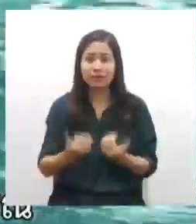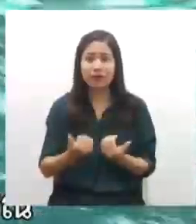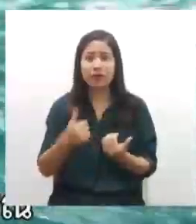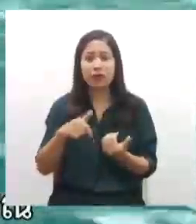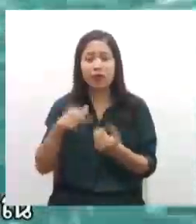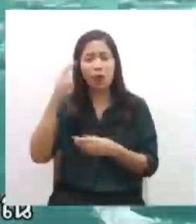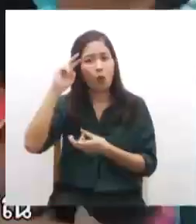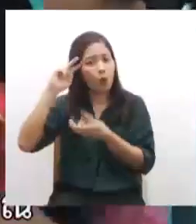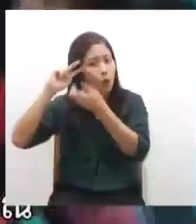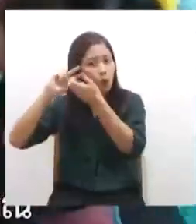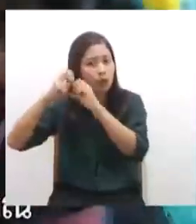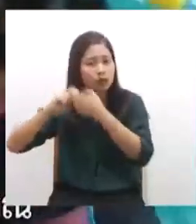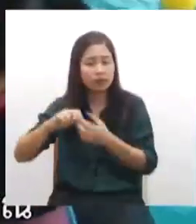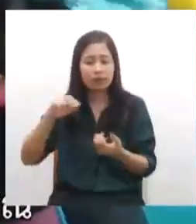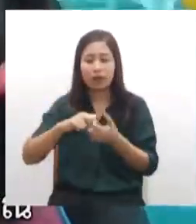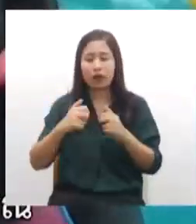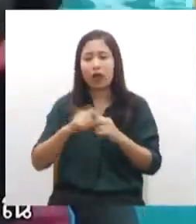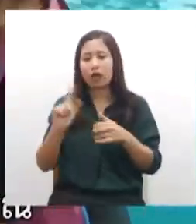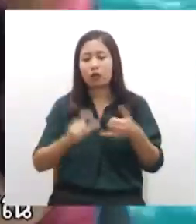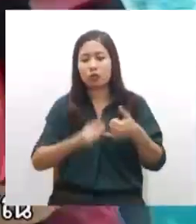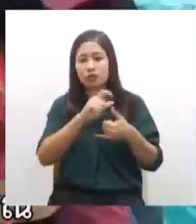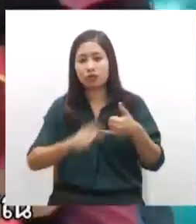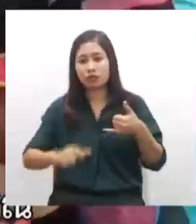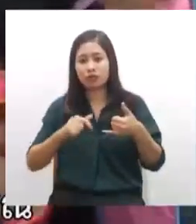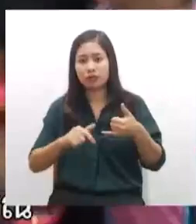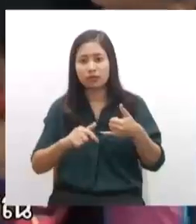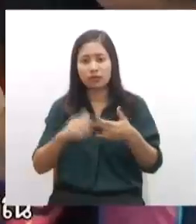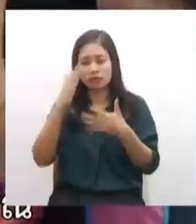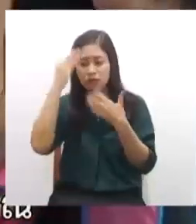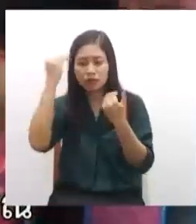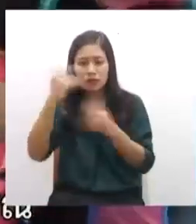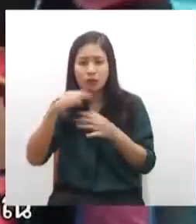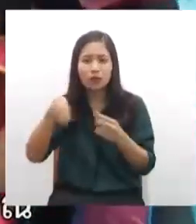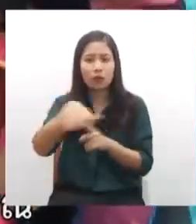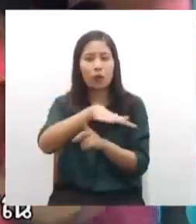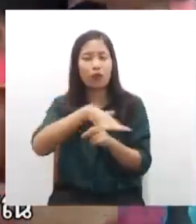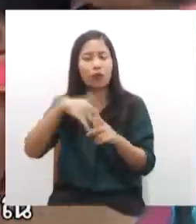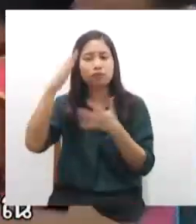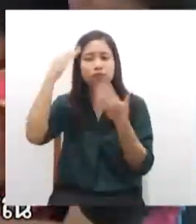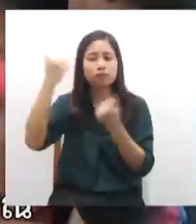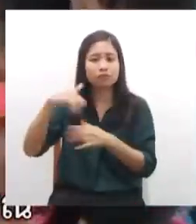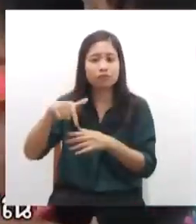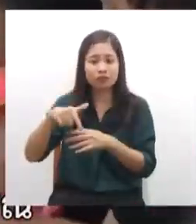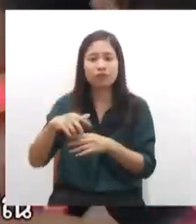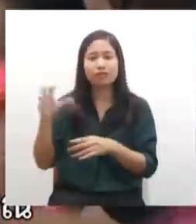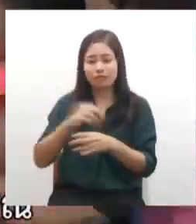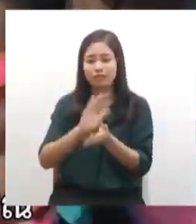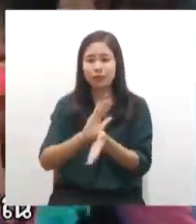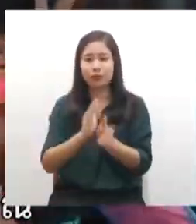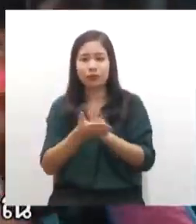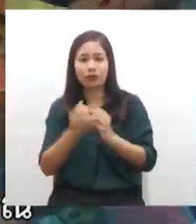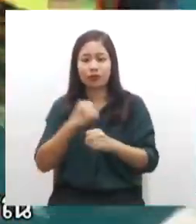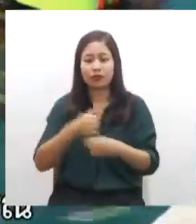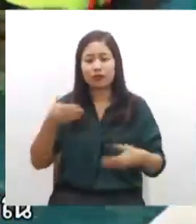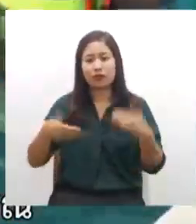ติกที่มักจะมีปัญหาพฤติกรรมซ้ำๆไม่สนใจสิ่งแวดล้อมภายนอกเราสามารถปรับประยุกต์โดยการจัดกิจกรรม